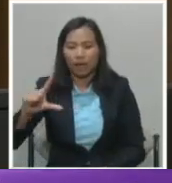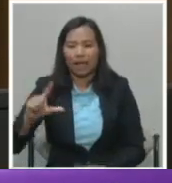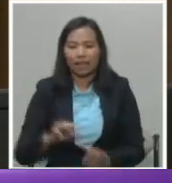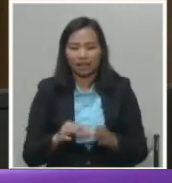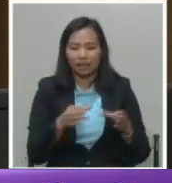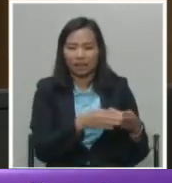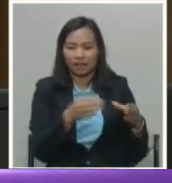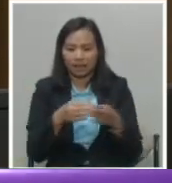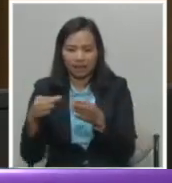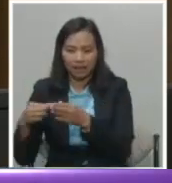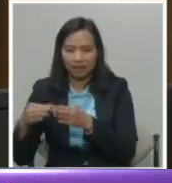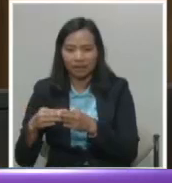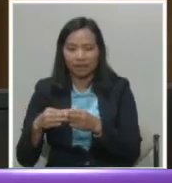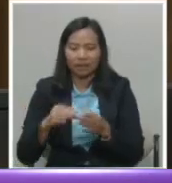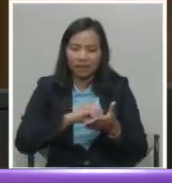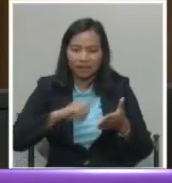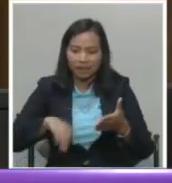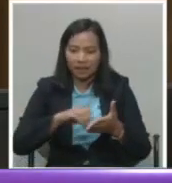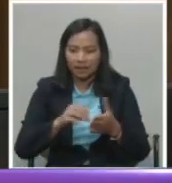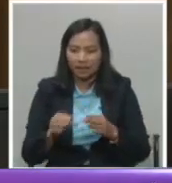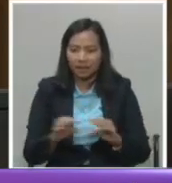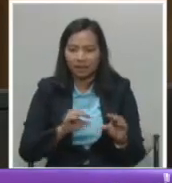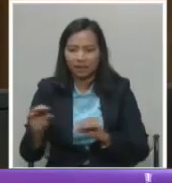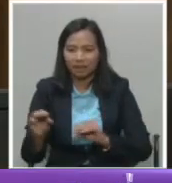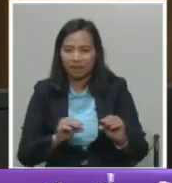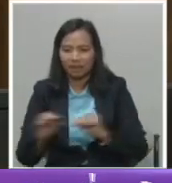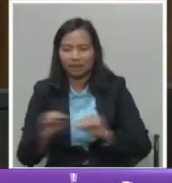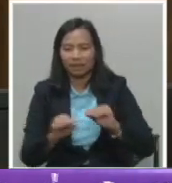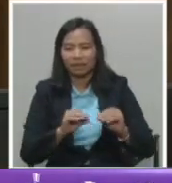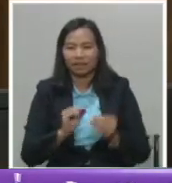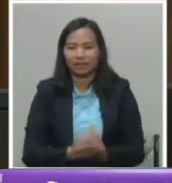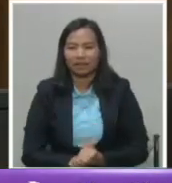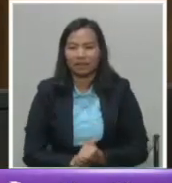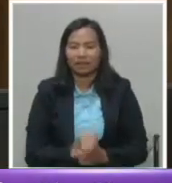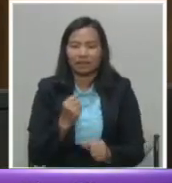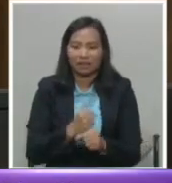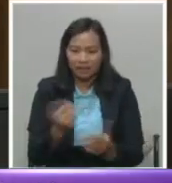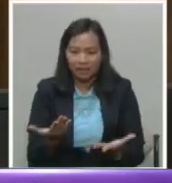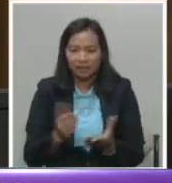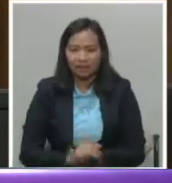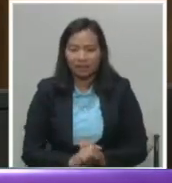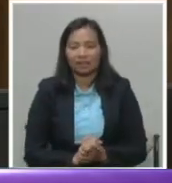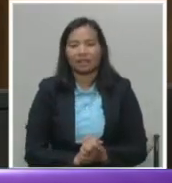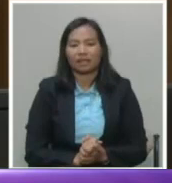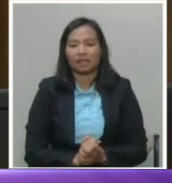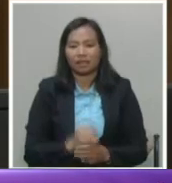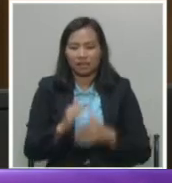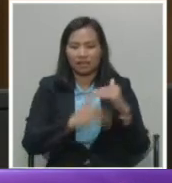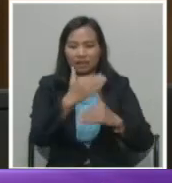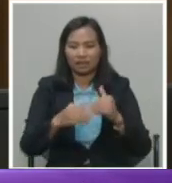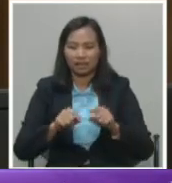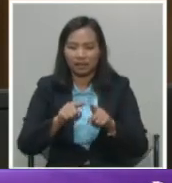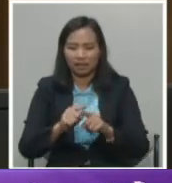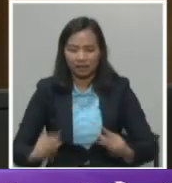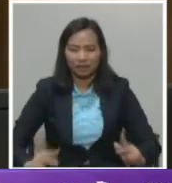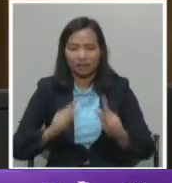งนี้ตรงนี้แล้วคิดง่ายๆคือท่านบอกเอ้ยตัดตรงนั้นมามาใส่ตรงนี้ผมถามว่าแล้วมันจะไปกันยังไงเนี่ยมันไปกันไม่ได้ทั้งสิ้นน่ะหน่วยงาน